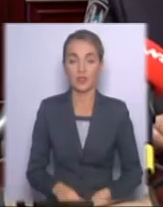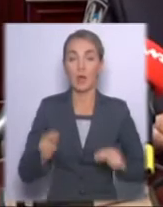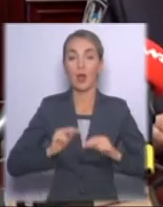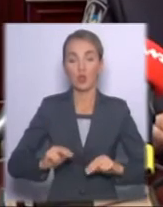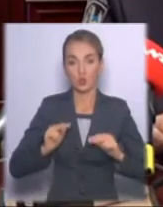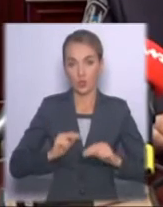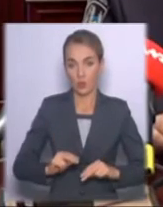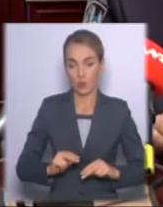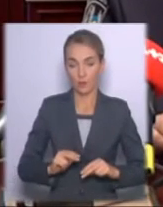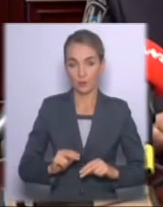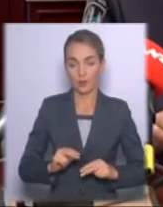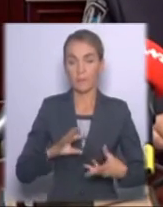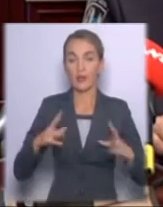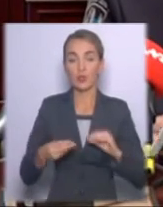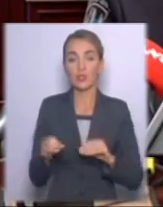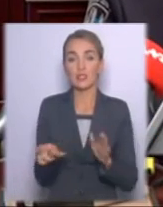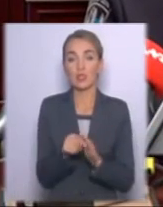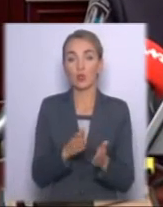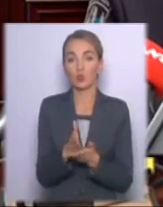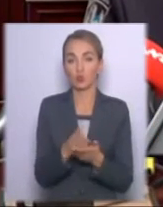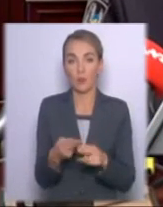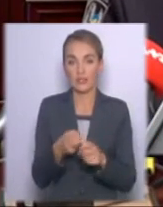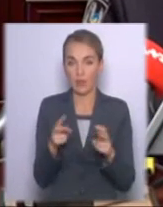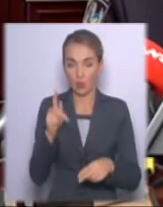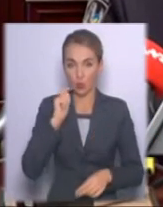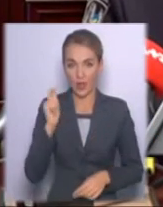Працюємо плідно із Службою безпеки України,